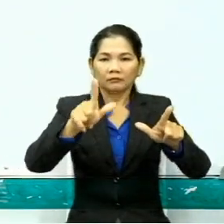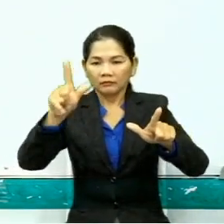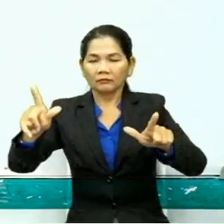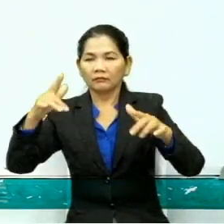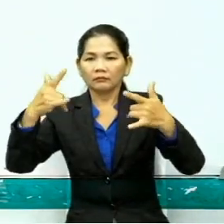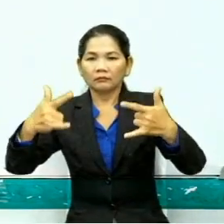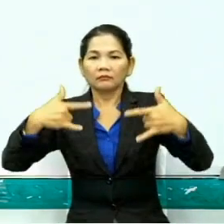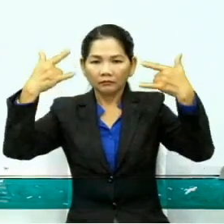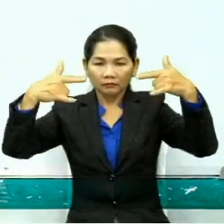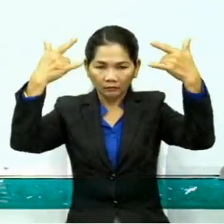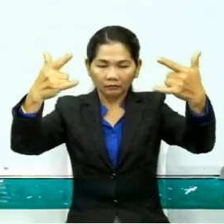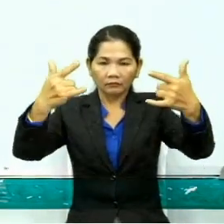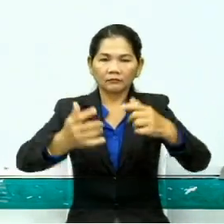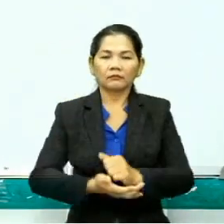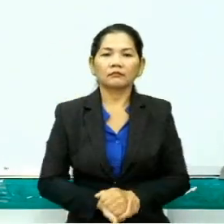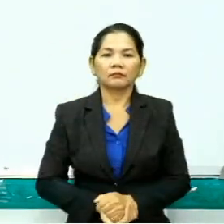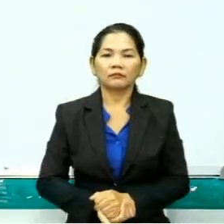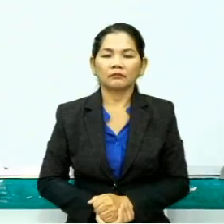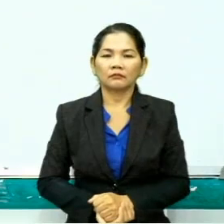con